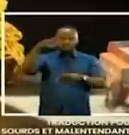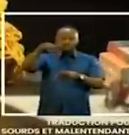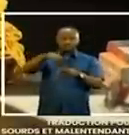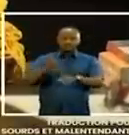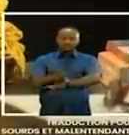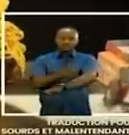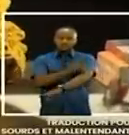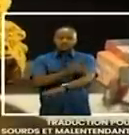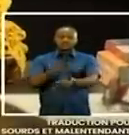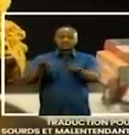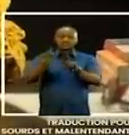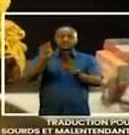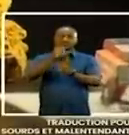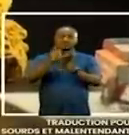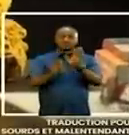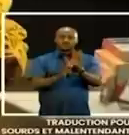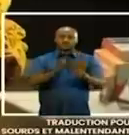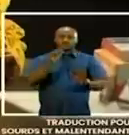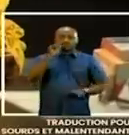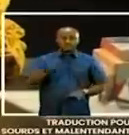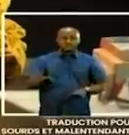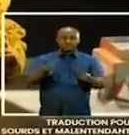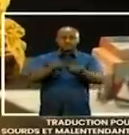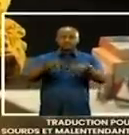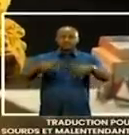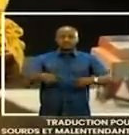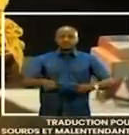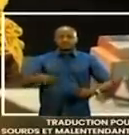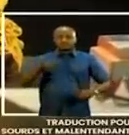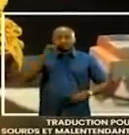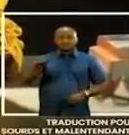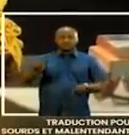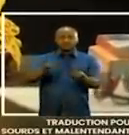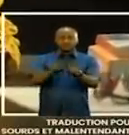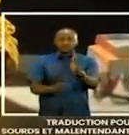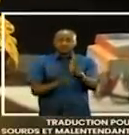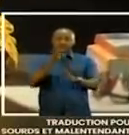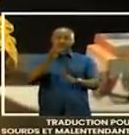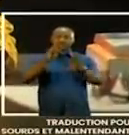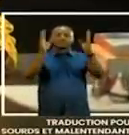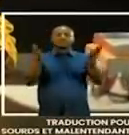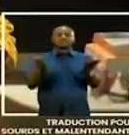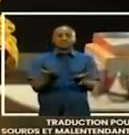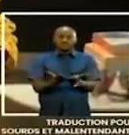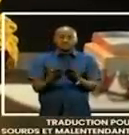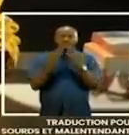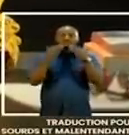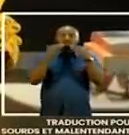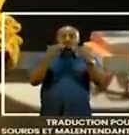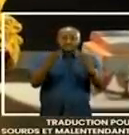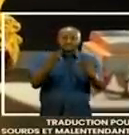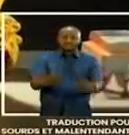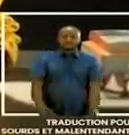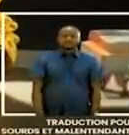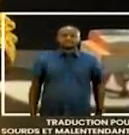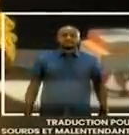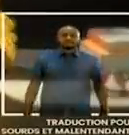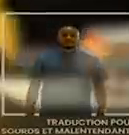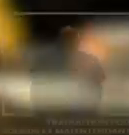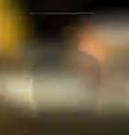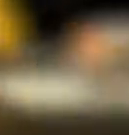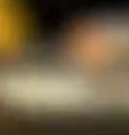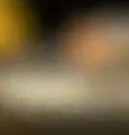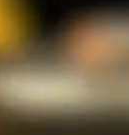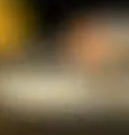de l'amélioration des conditions de la femme et de la jeune fille et du développement intégral de ces dernières. Je vous remercie.